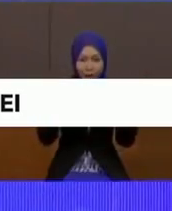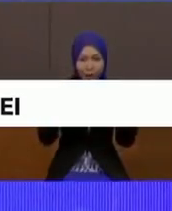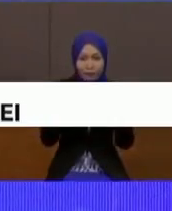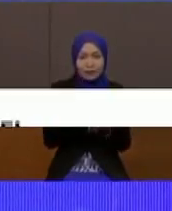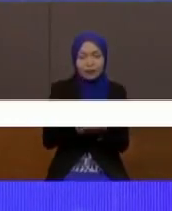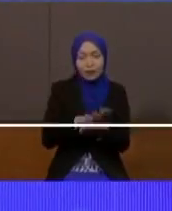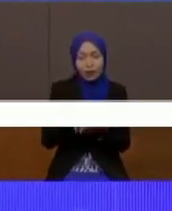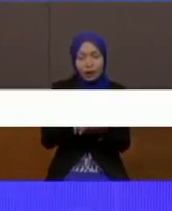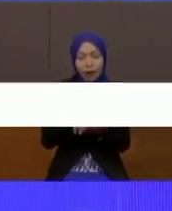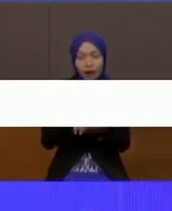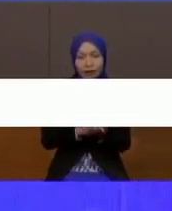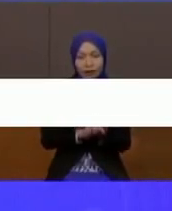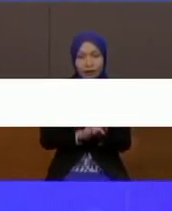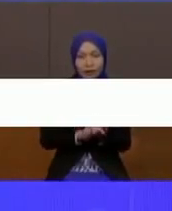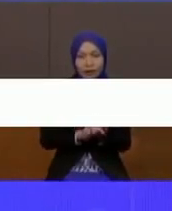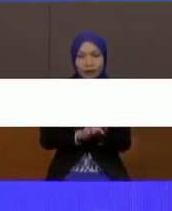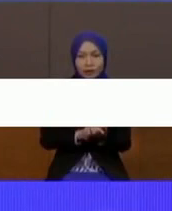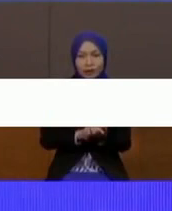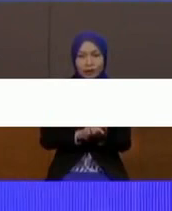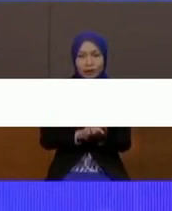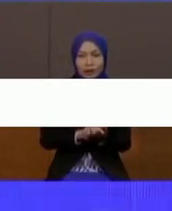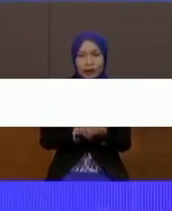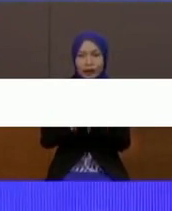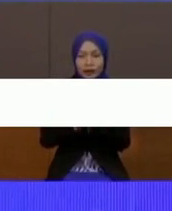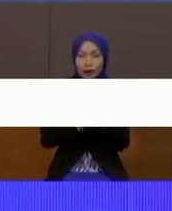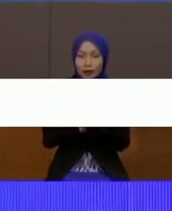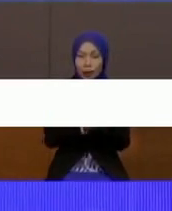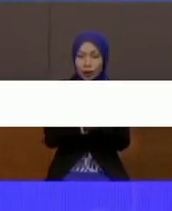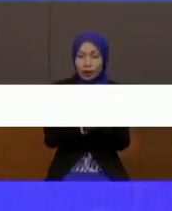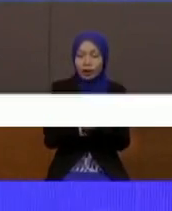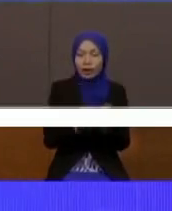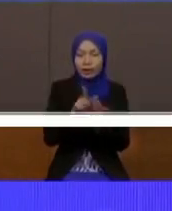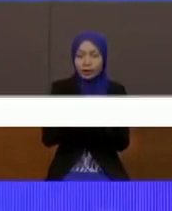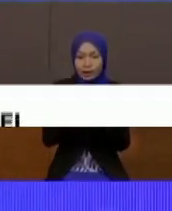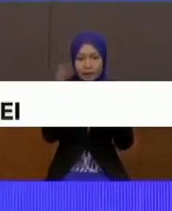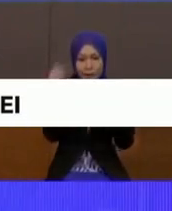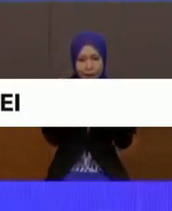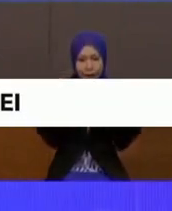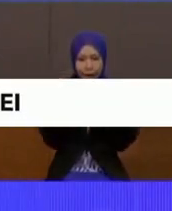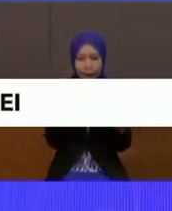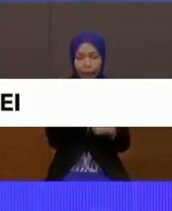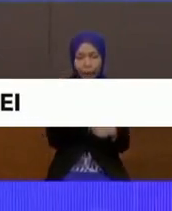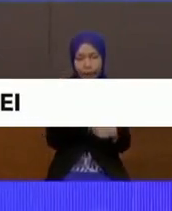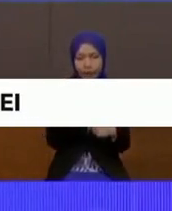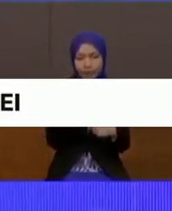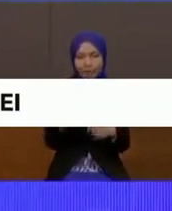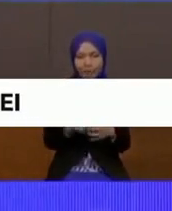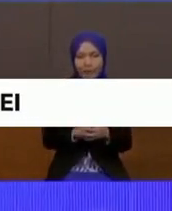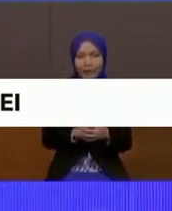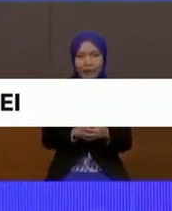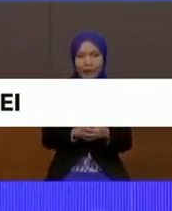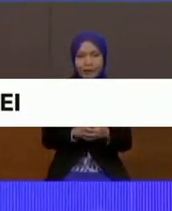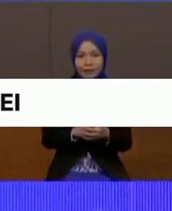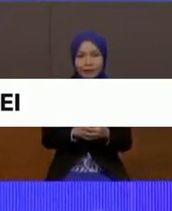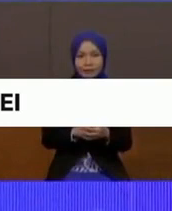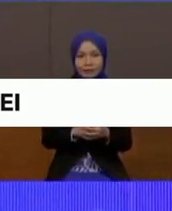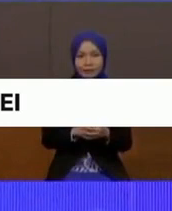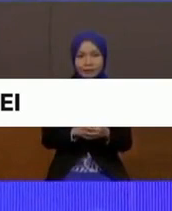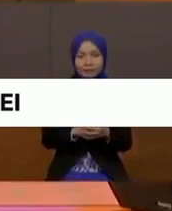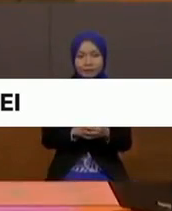keadaan semasa kehadiran murid ke sekolah adalah diwajibkan jadi badai setelah kita